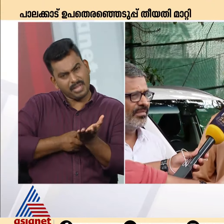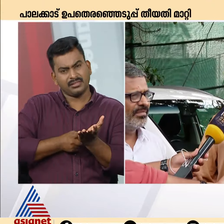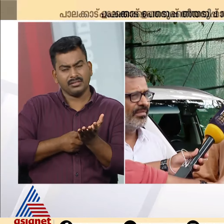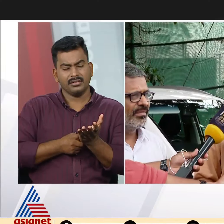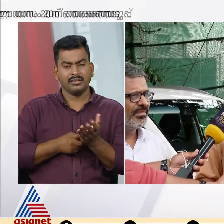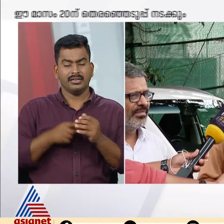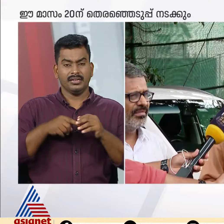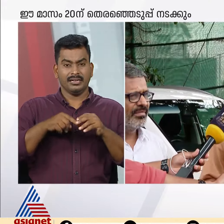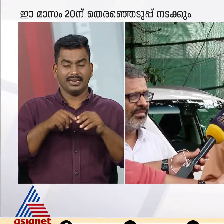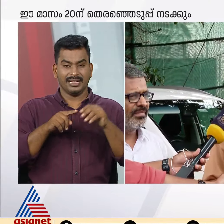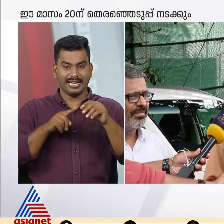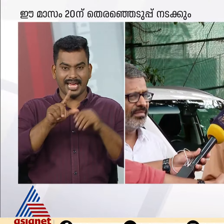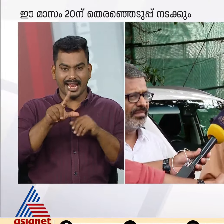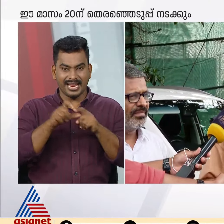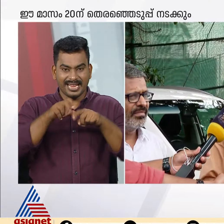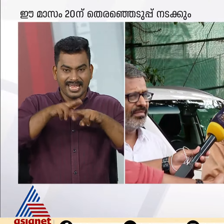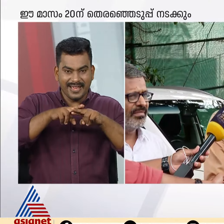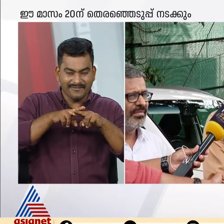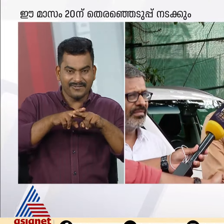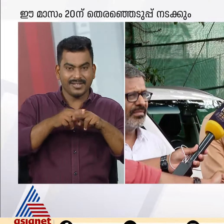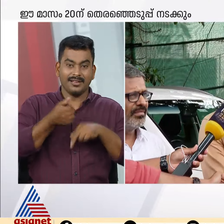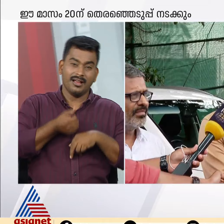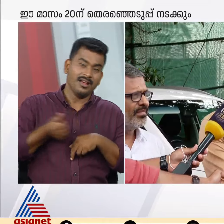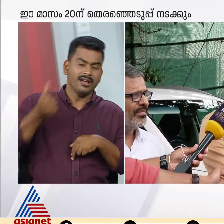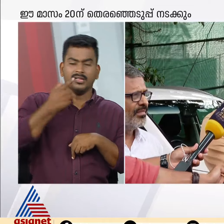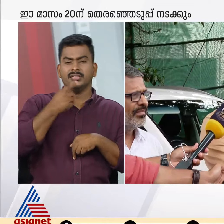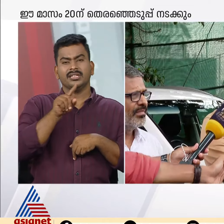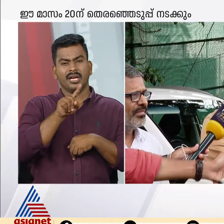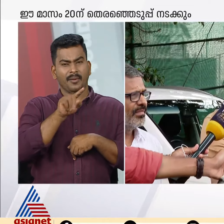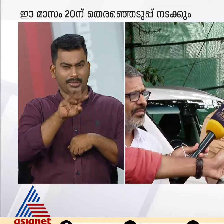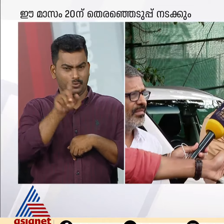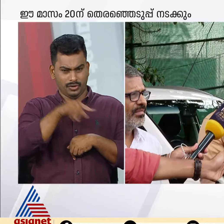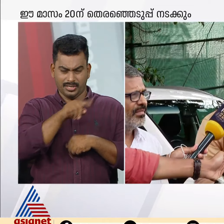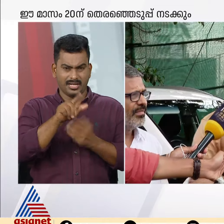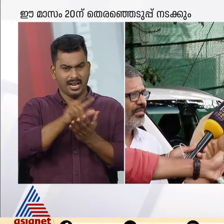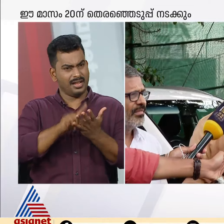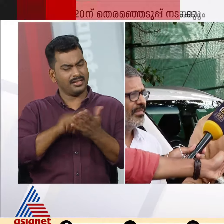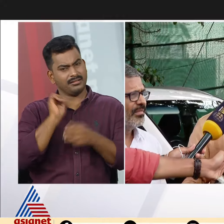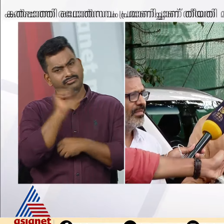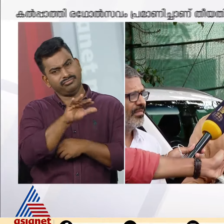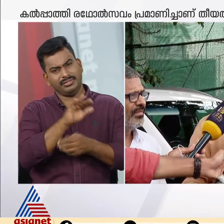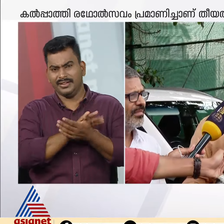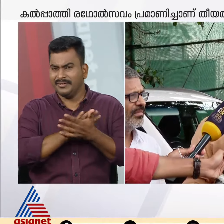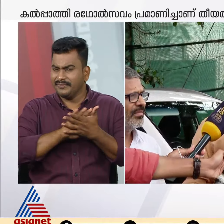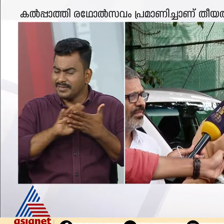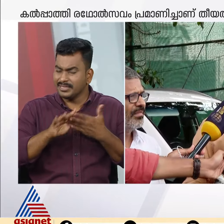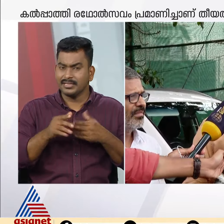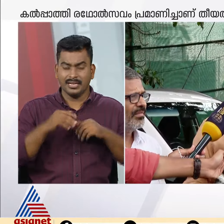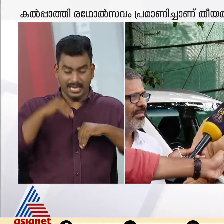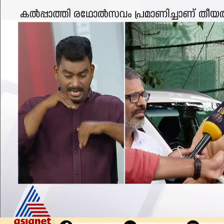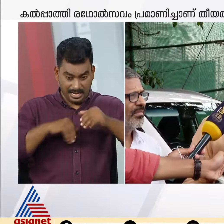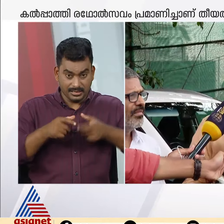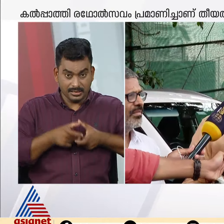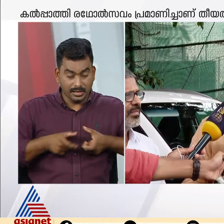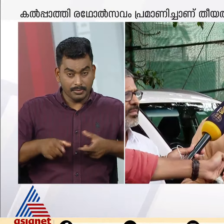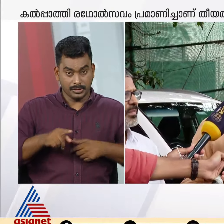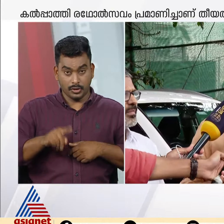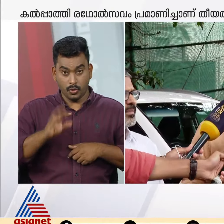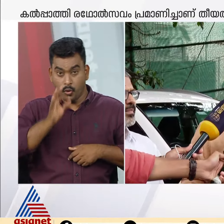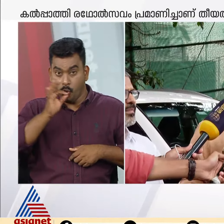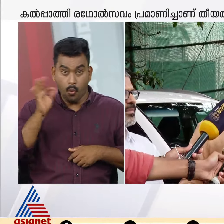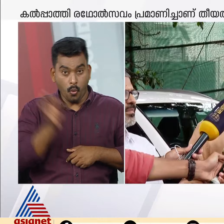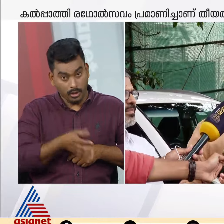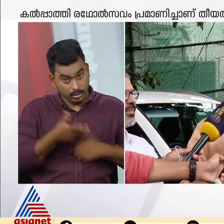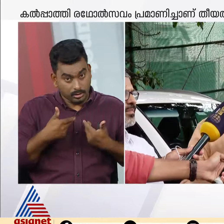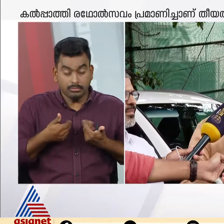പി രാമകൃഷ്ണൻ രേഖാമൂലം തന്നെ ഇക്കാര്യം ചൂണ്ടിക്കാണിച്ചുകൊണ്ട് ആവശ്യപ്പെട്ടതാണ്. അത് തെരഞ്ഞെടുപ്പ് കമ്മീഷൻ ഈ തീരുമാനം നേരത്തെ